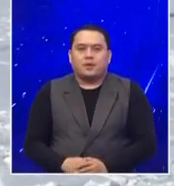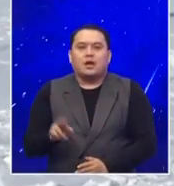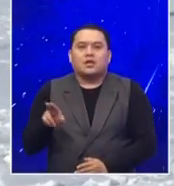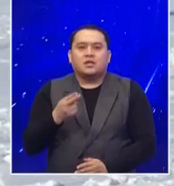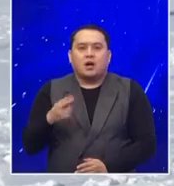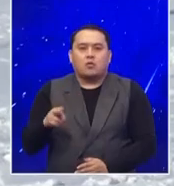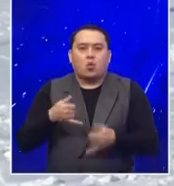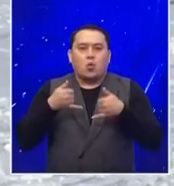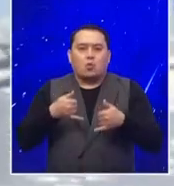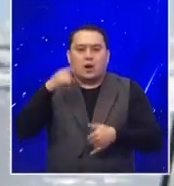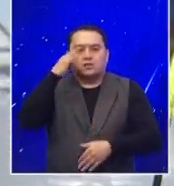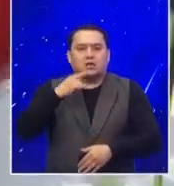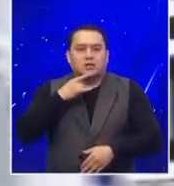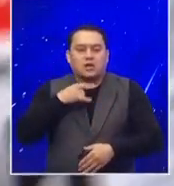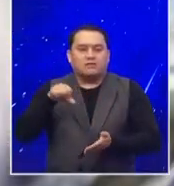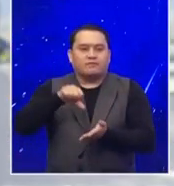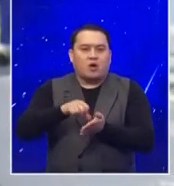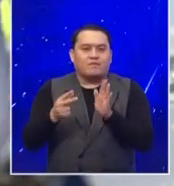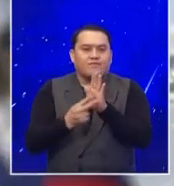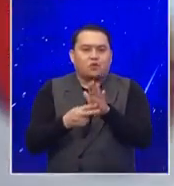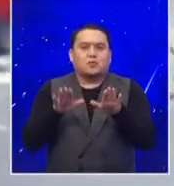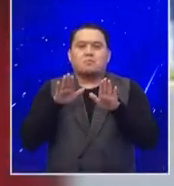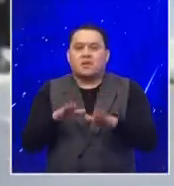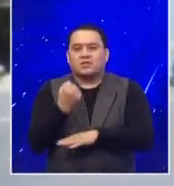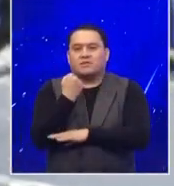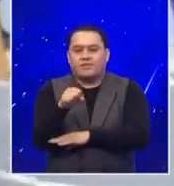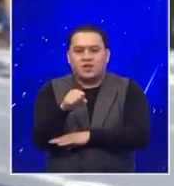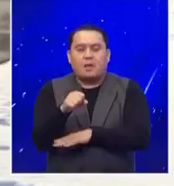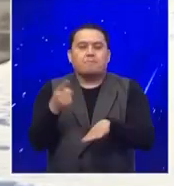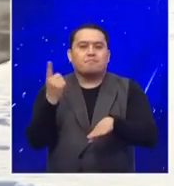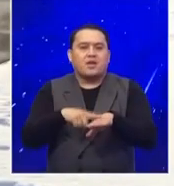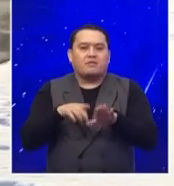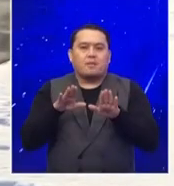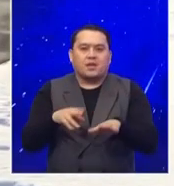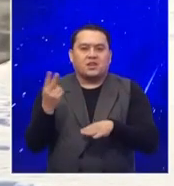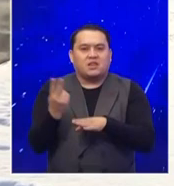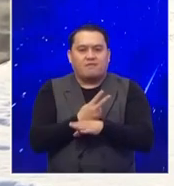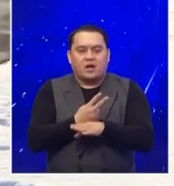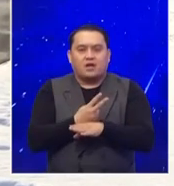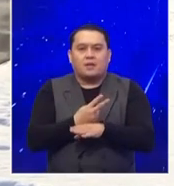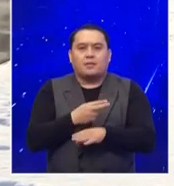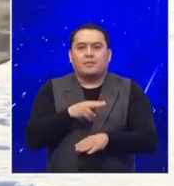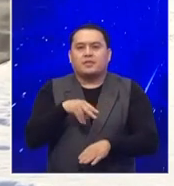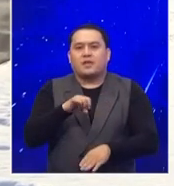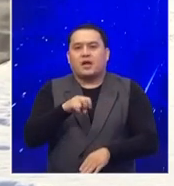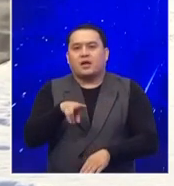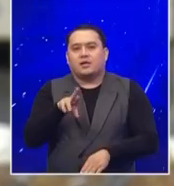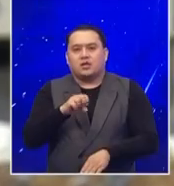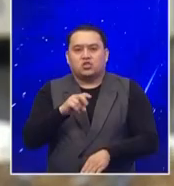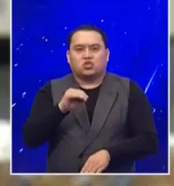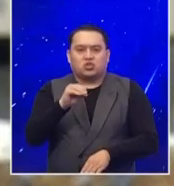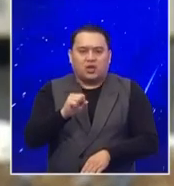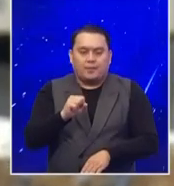Кубке Казахстана команда региона заняла 8 призовых мест. На высшую ступень пьедестала дважды поднималась Надежда Пивоварова в